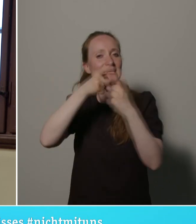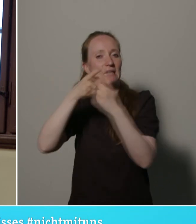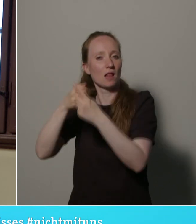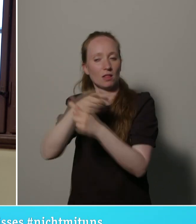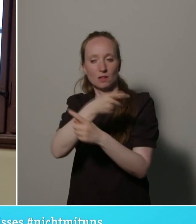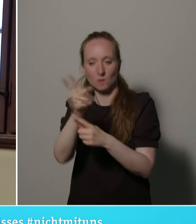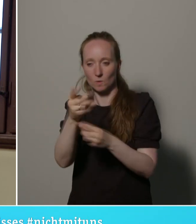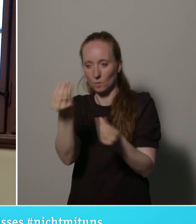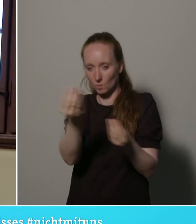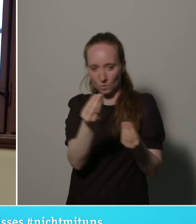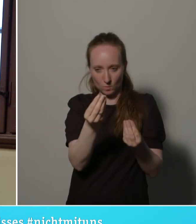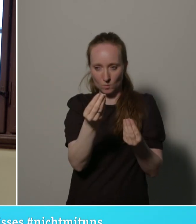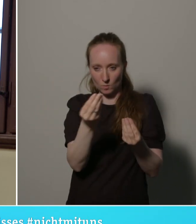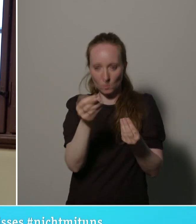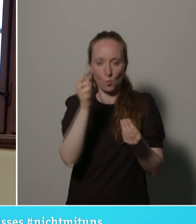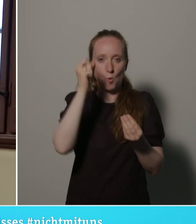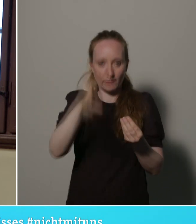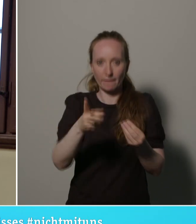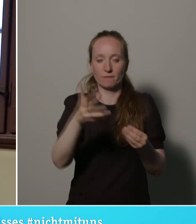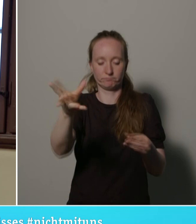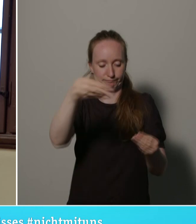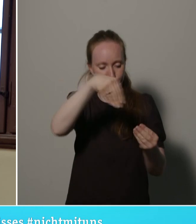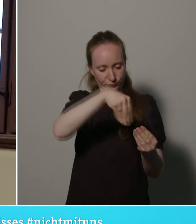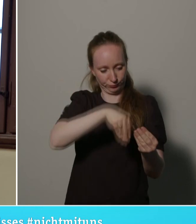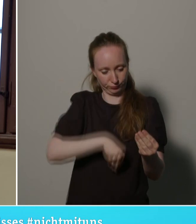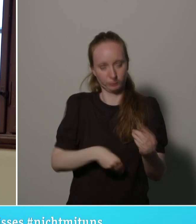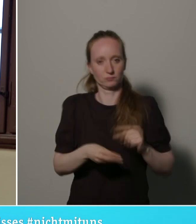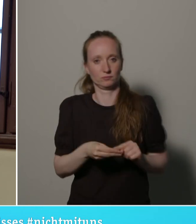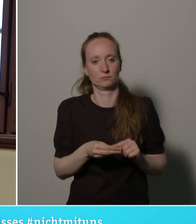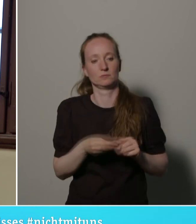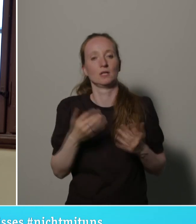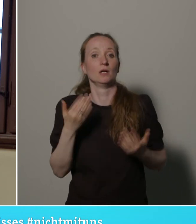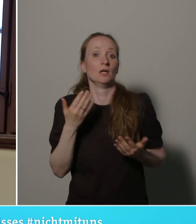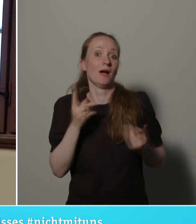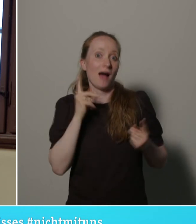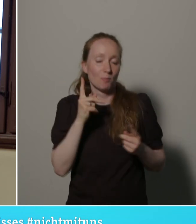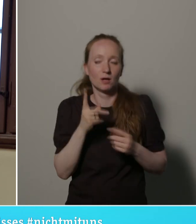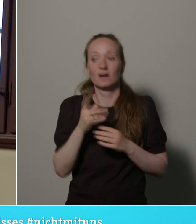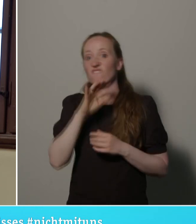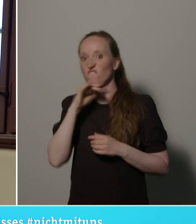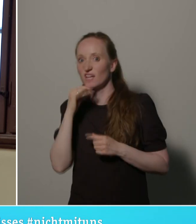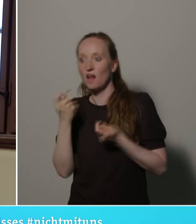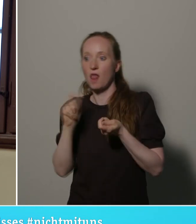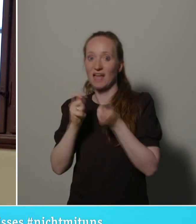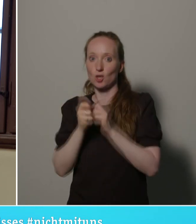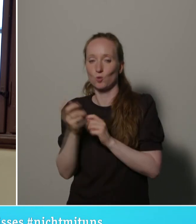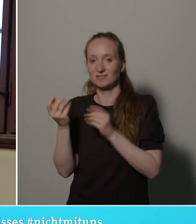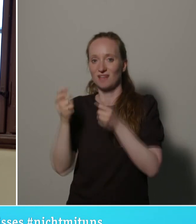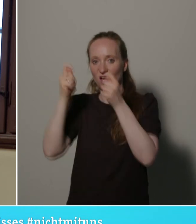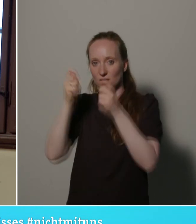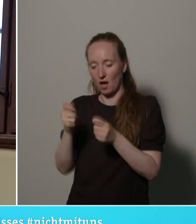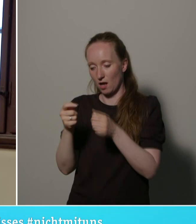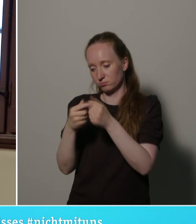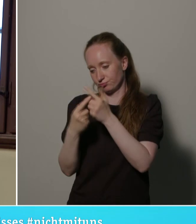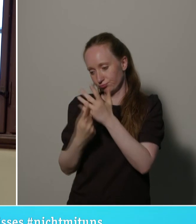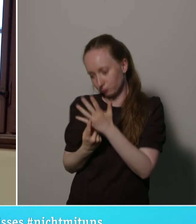Ausschussberatungen entspricht. Mit der höheren Anzahl an Änderungsanträgen ist uns das ganz offensichtlich nicht optimal gelungen.